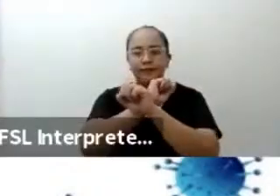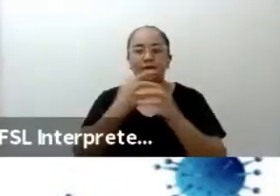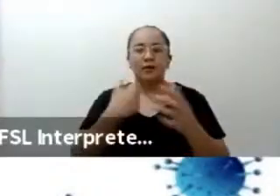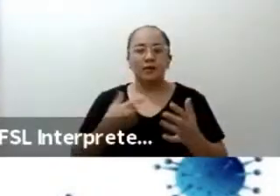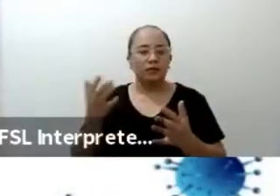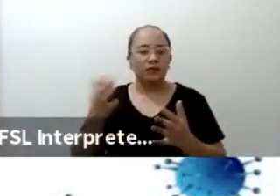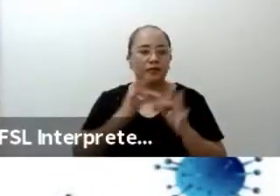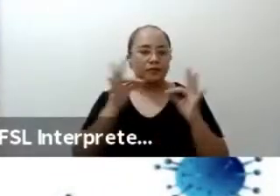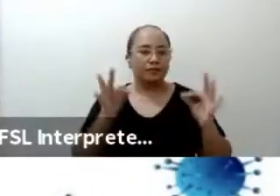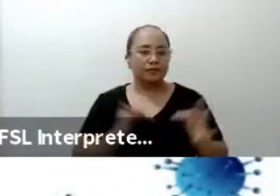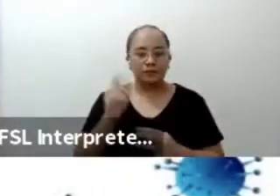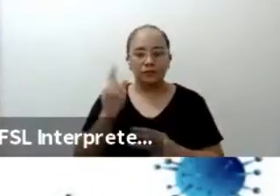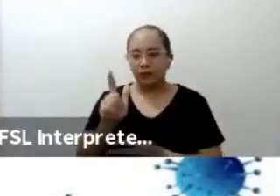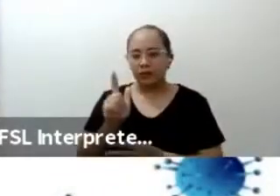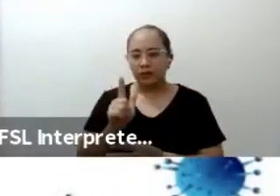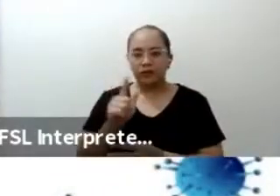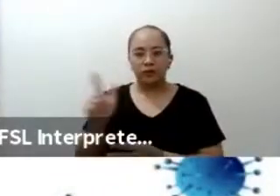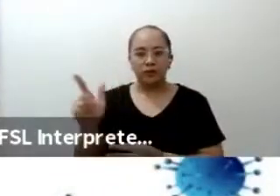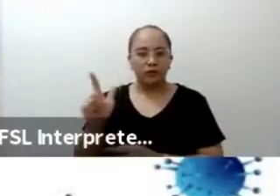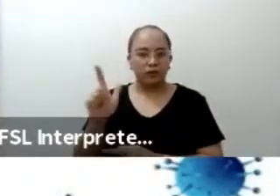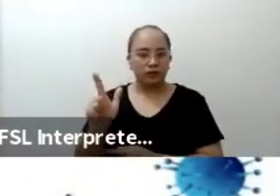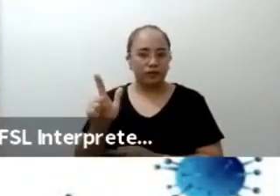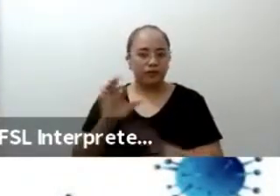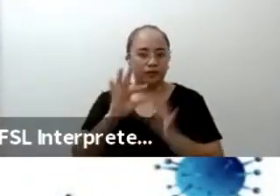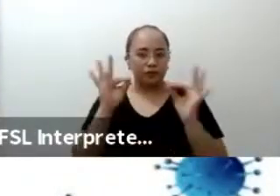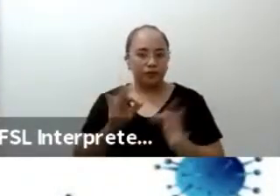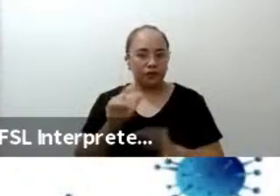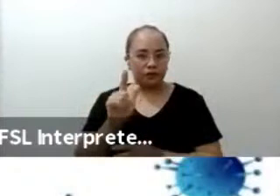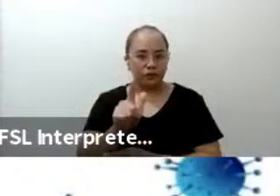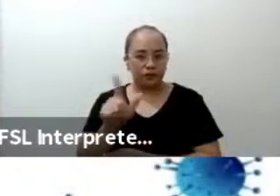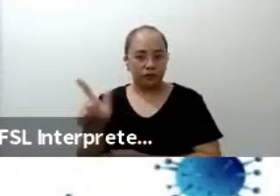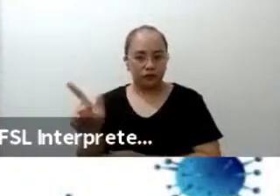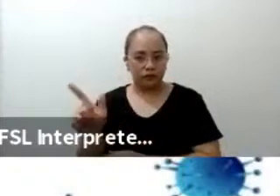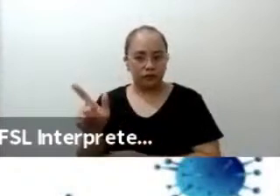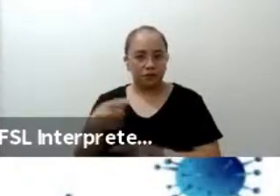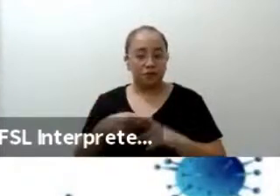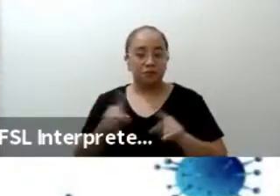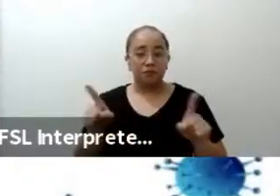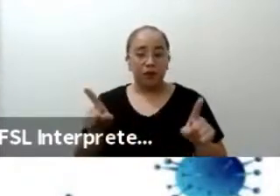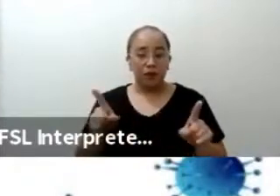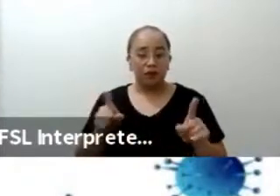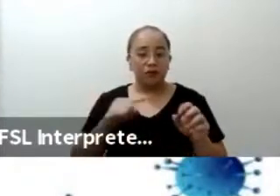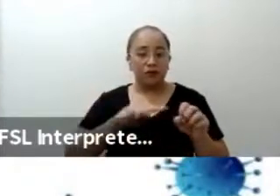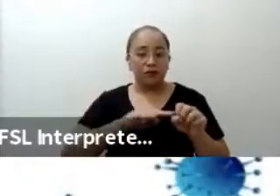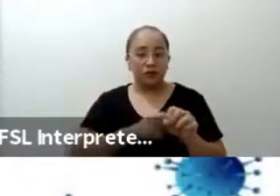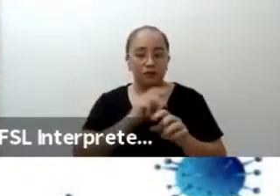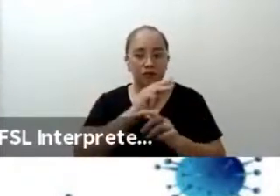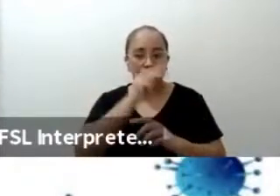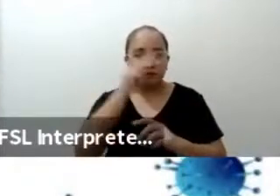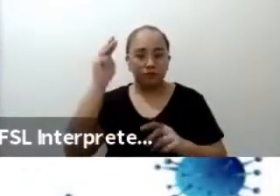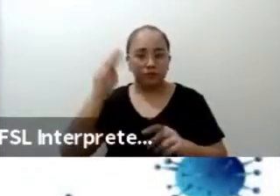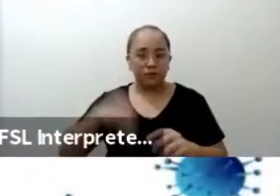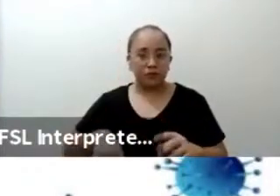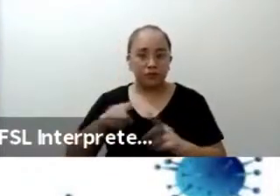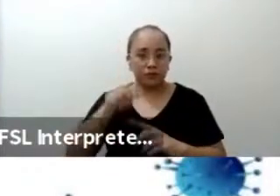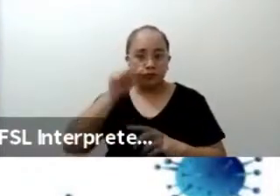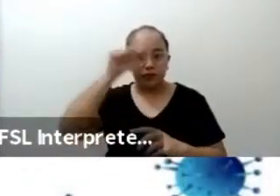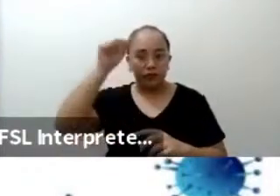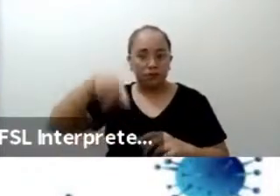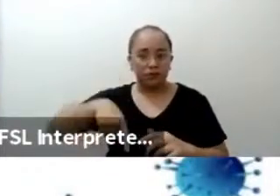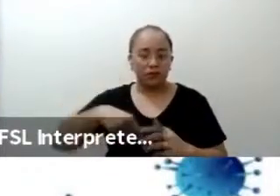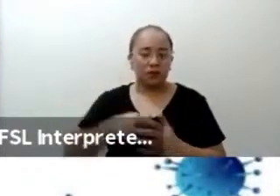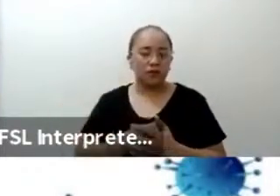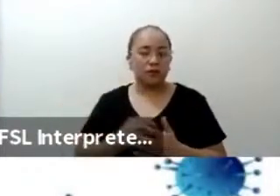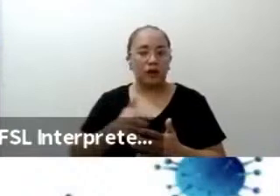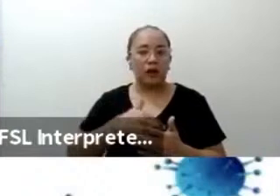February 2021. Pero magmula nung March hanggang sa April,